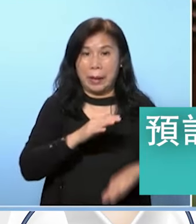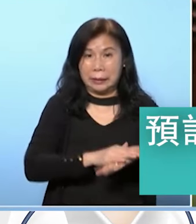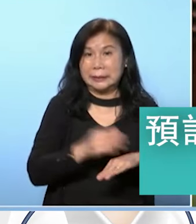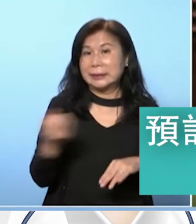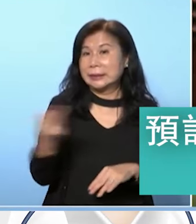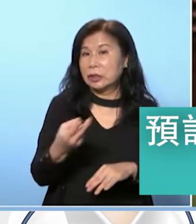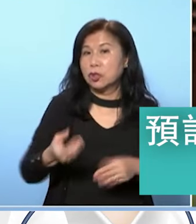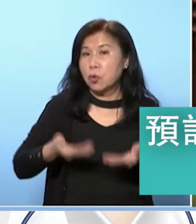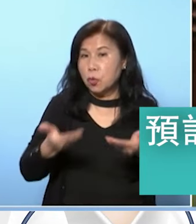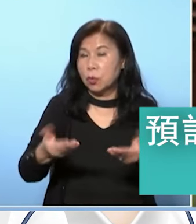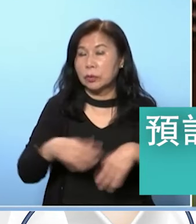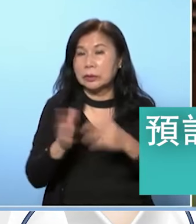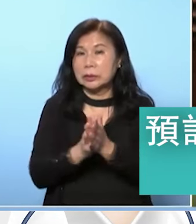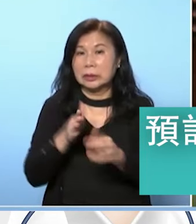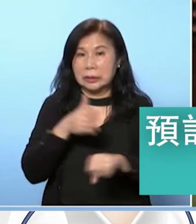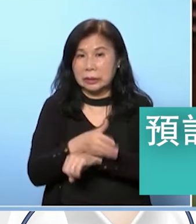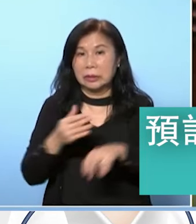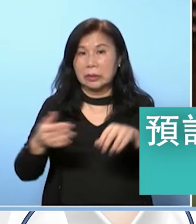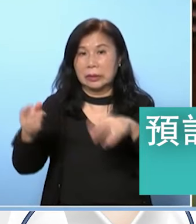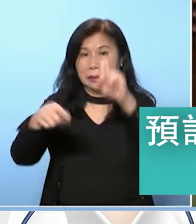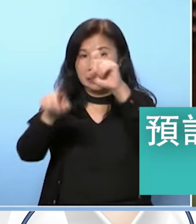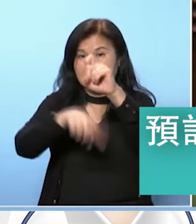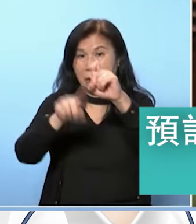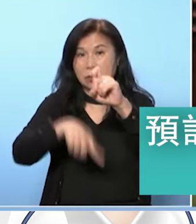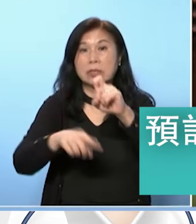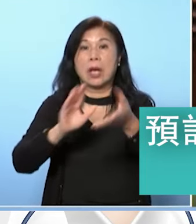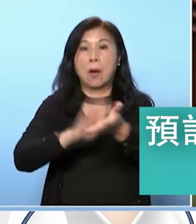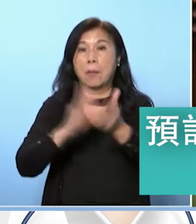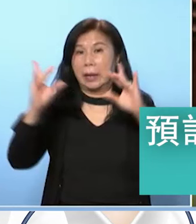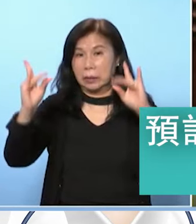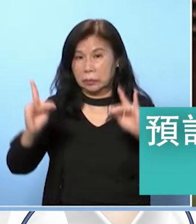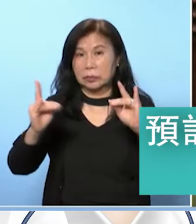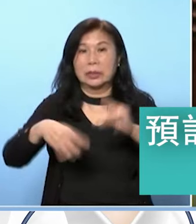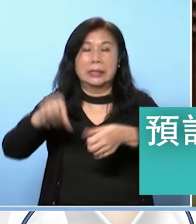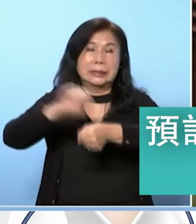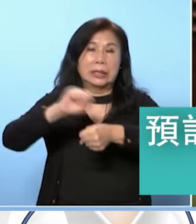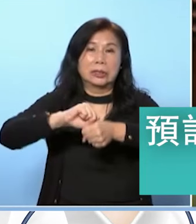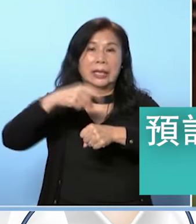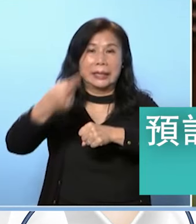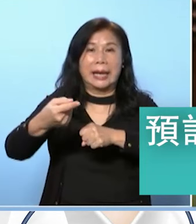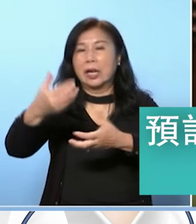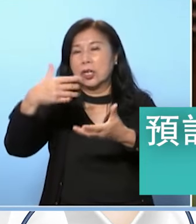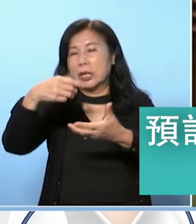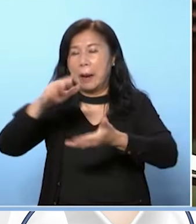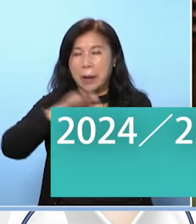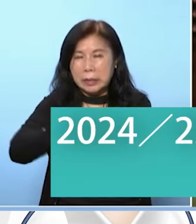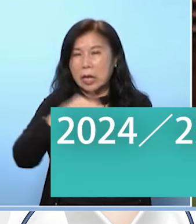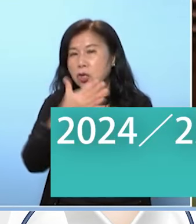供超過9000張的病床和增設其他的醫療設施。